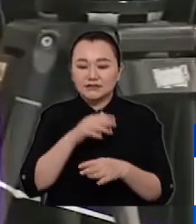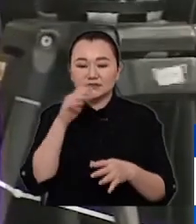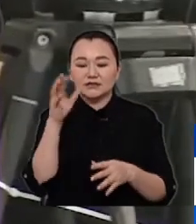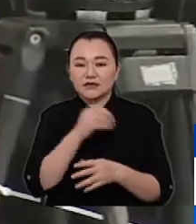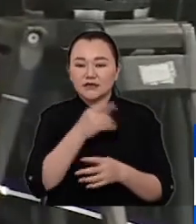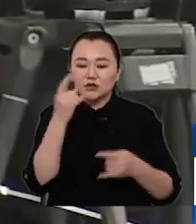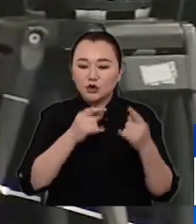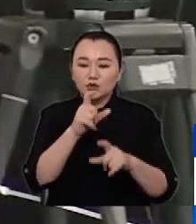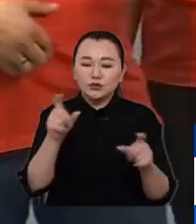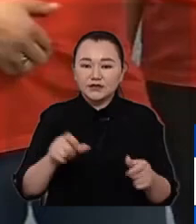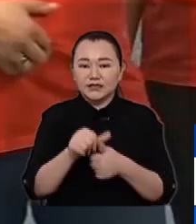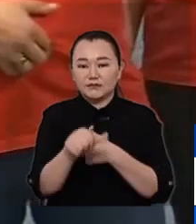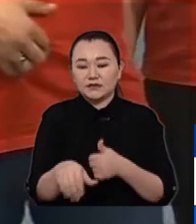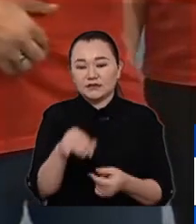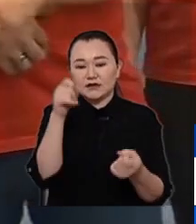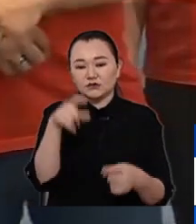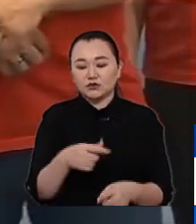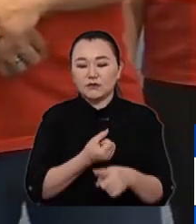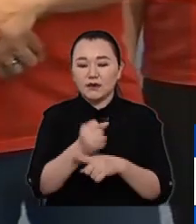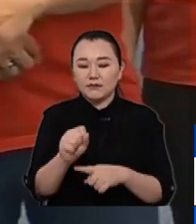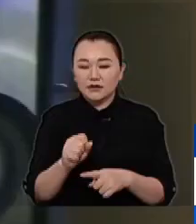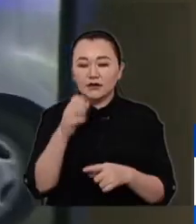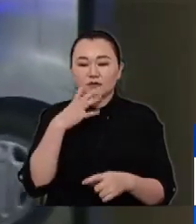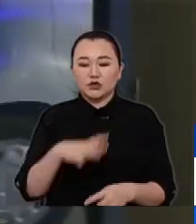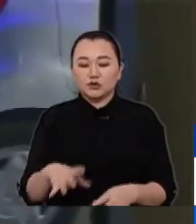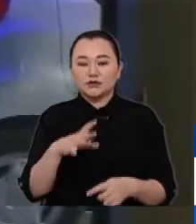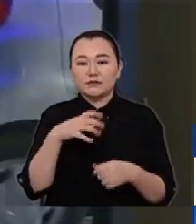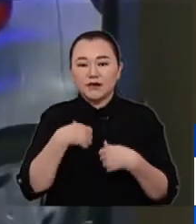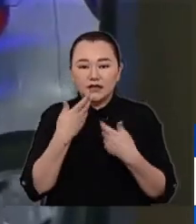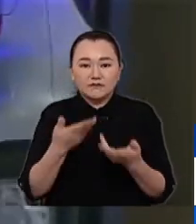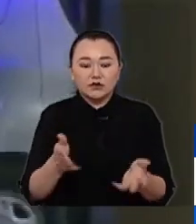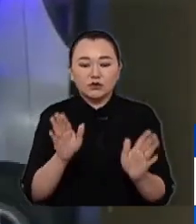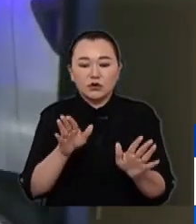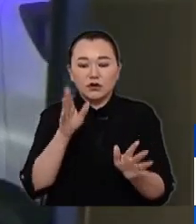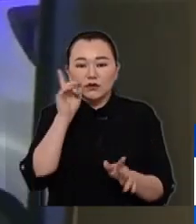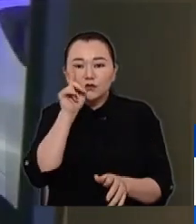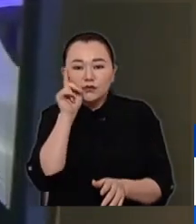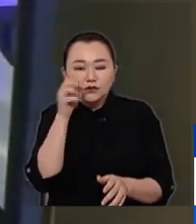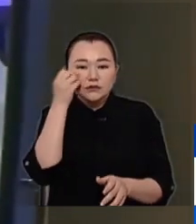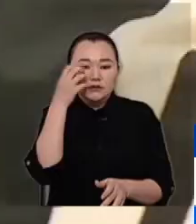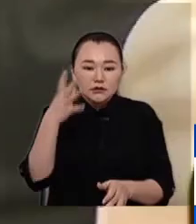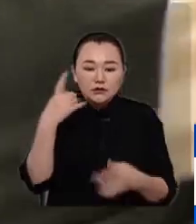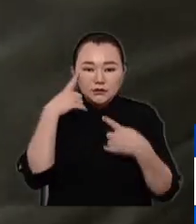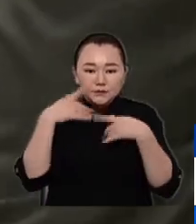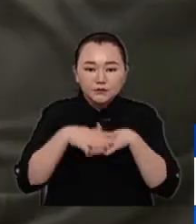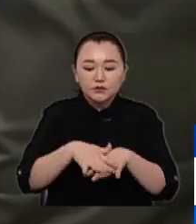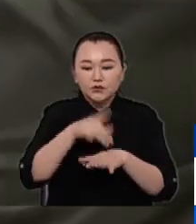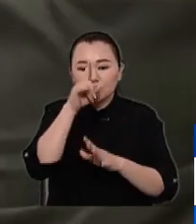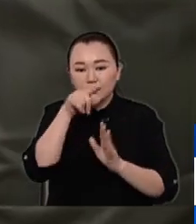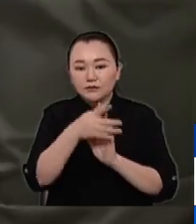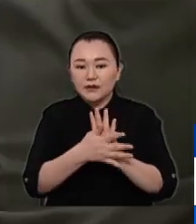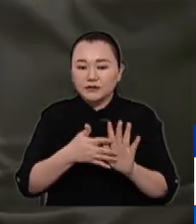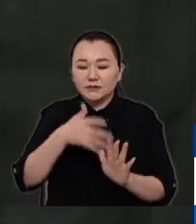соперникам и зрителям, что именно они достойны победы. Придется проявить не только ловкость и смекалку, но и умение